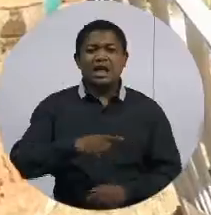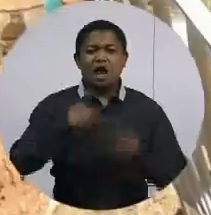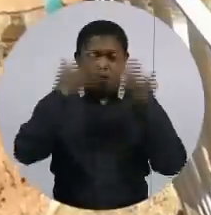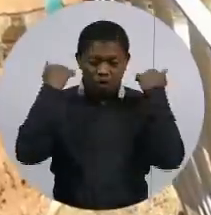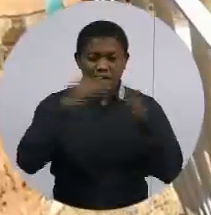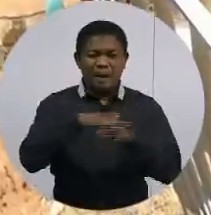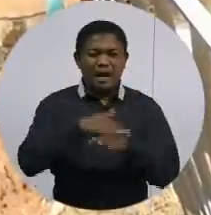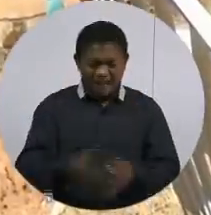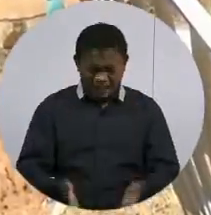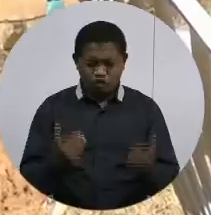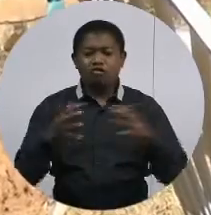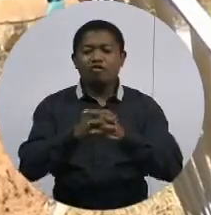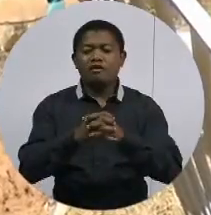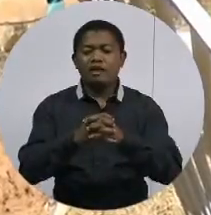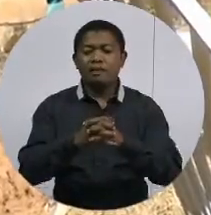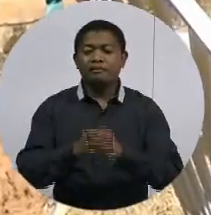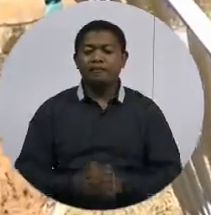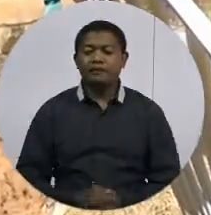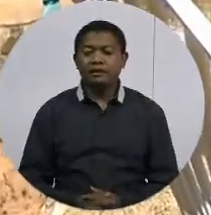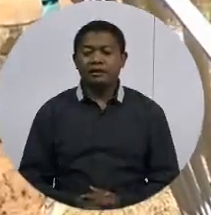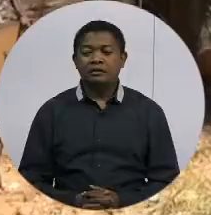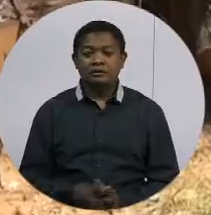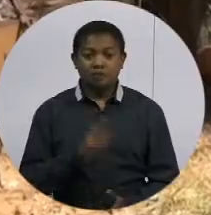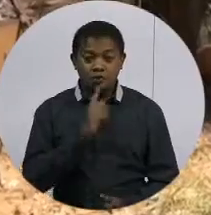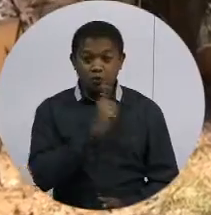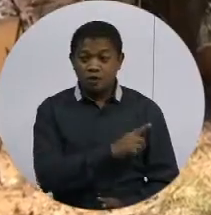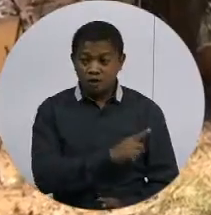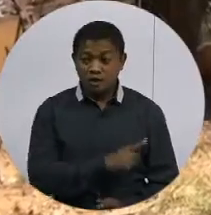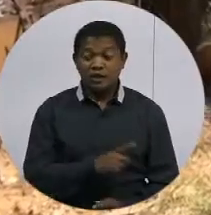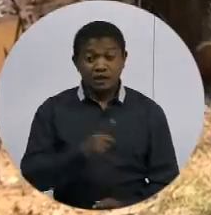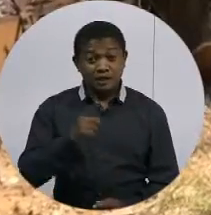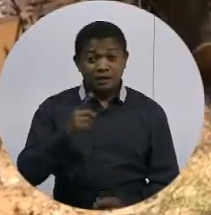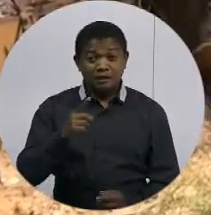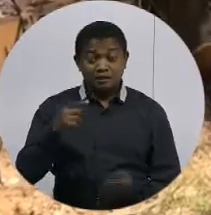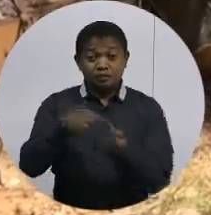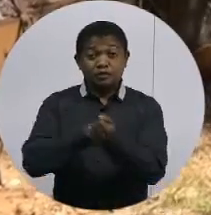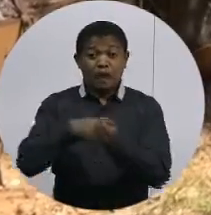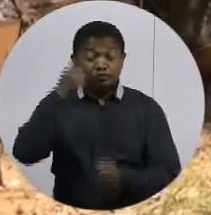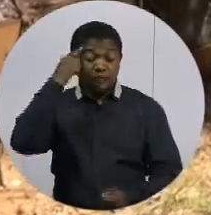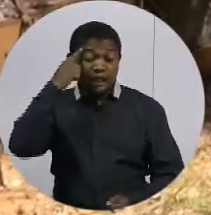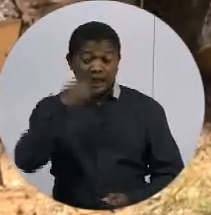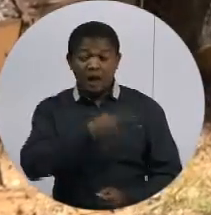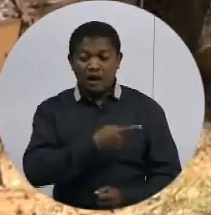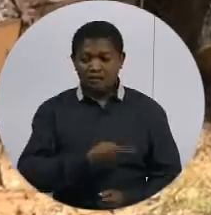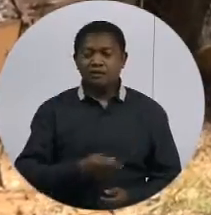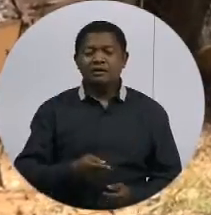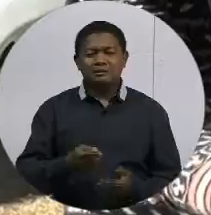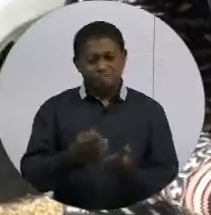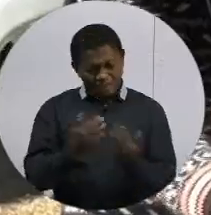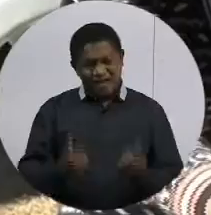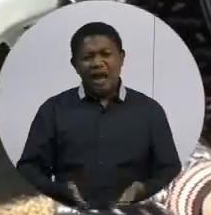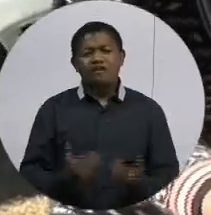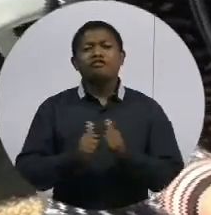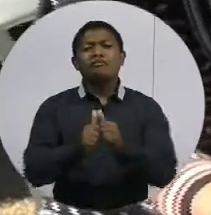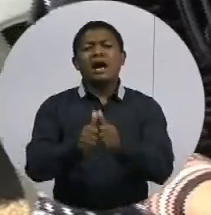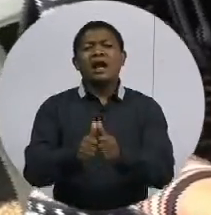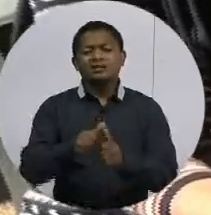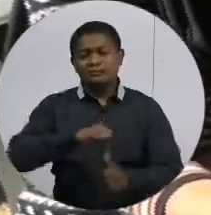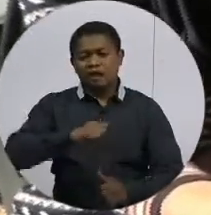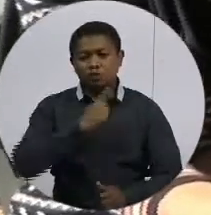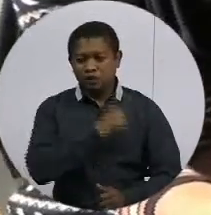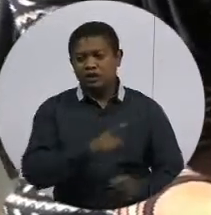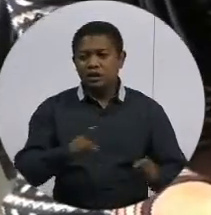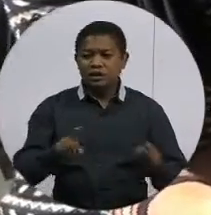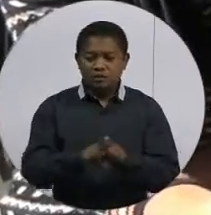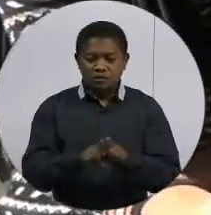hivavaka ilaina ny firaisankina hoy ny psikologa manoloana izao valana retina izao mila miezaka manova fahazarana ihany koa ny